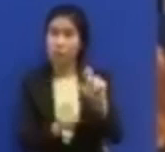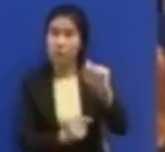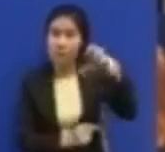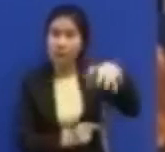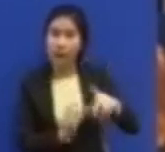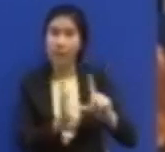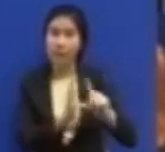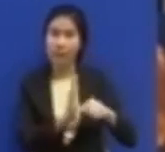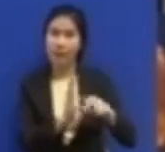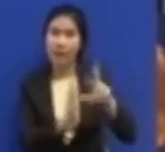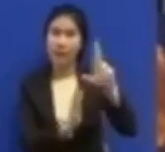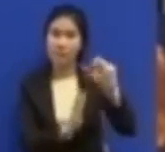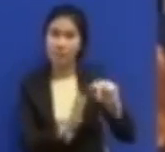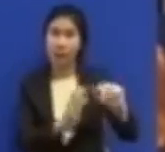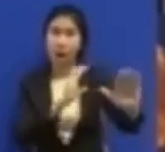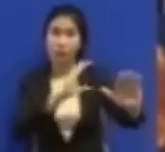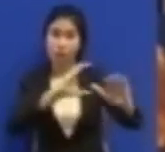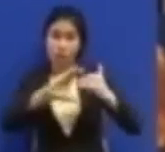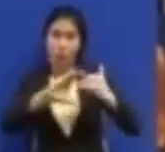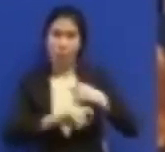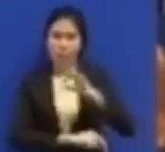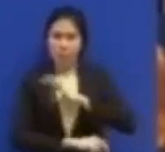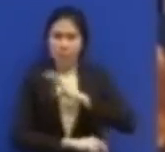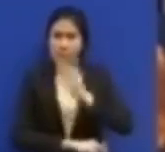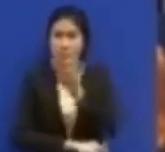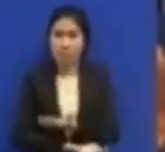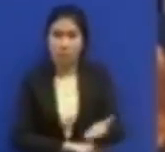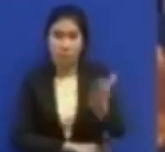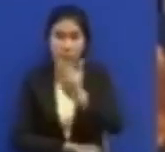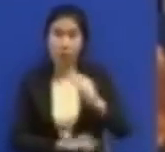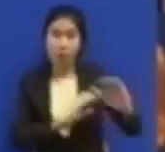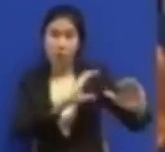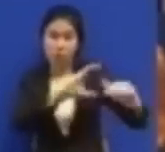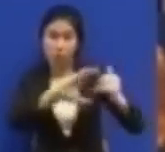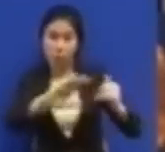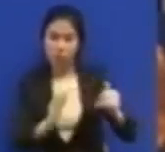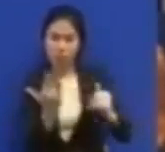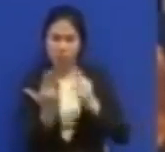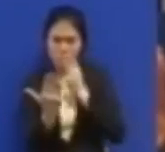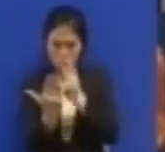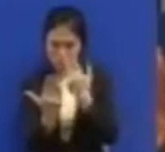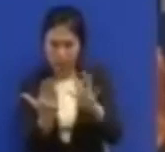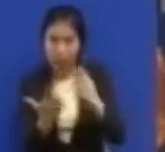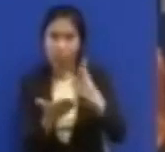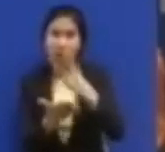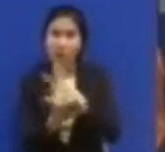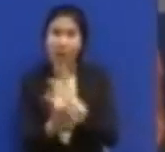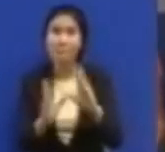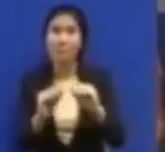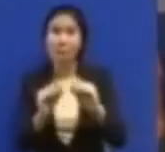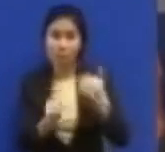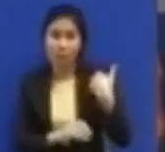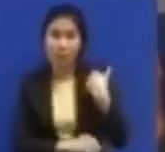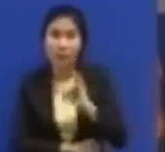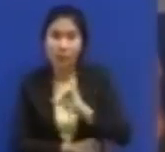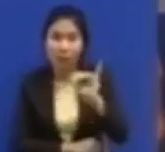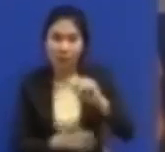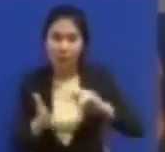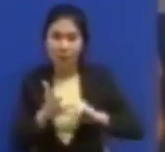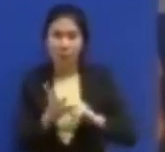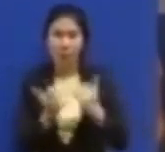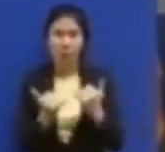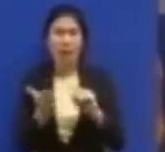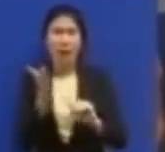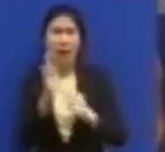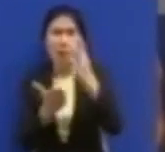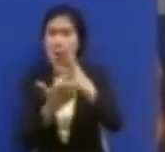ส่งไปให้กับพวกเราสมาชิกสภาผู้แทนราษฎรทุกท่านนะครับนั่นก็คือมีระเบียบวาระถูกไหมครับเรายังไม่ได้เริ่มวาระอะไรเลย